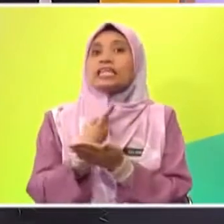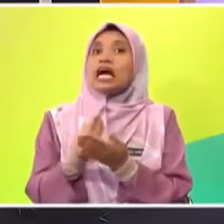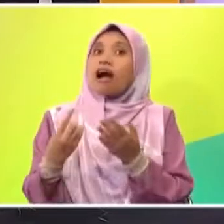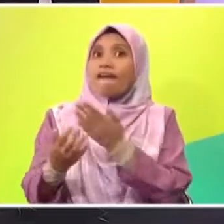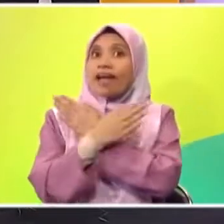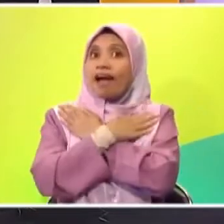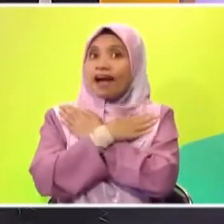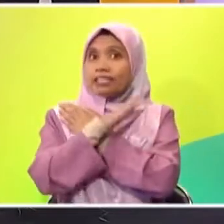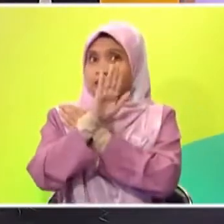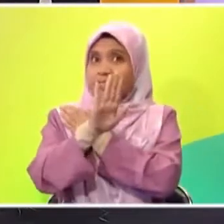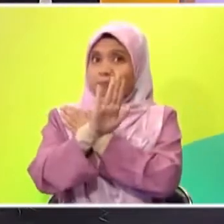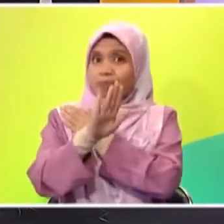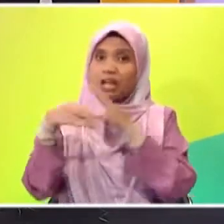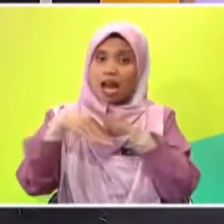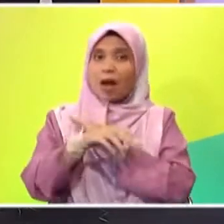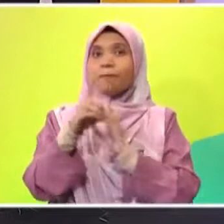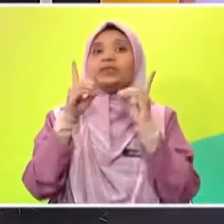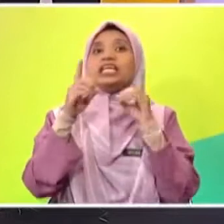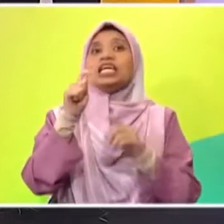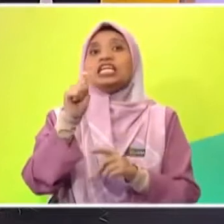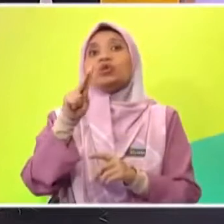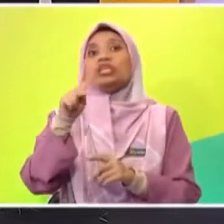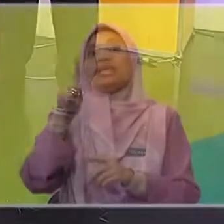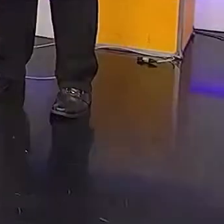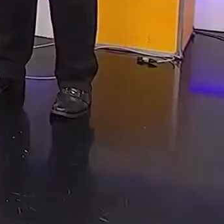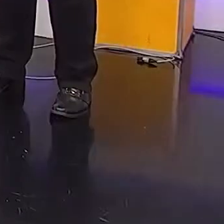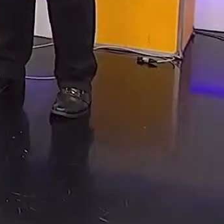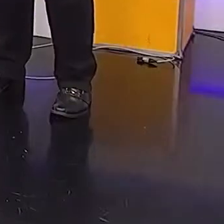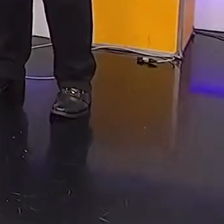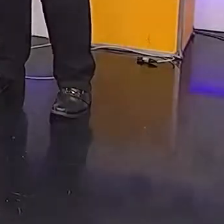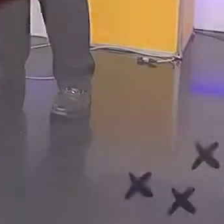Kembali lagi bersama kami dalam titik-titik VPN